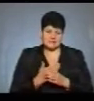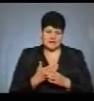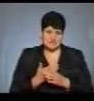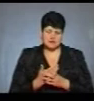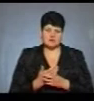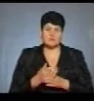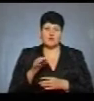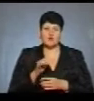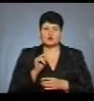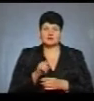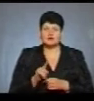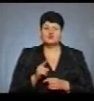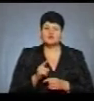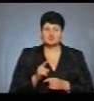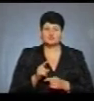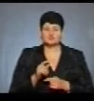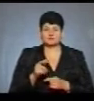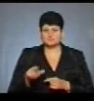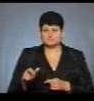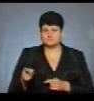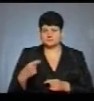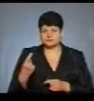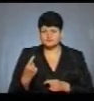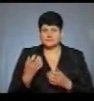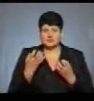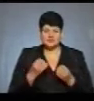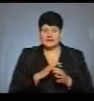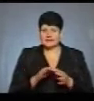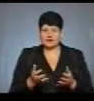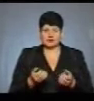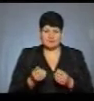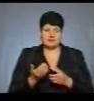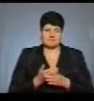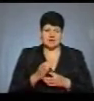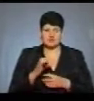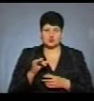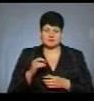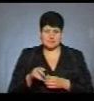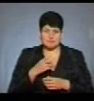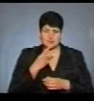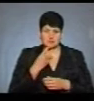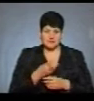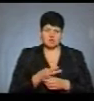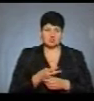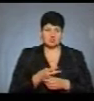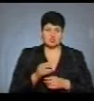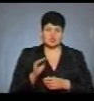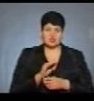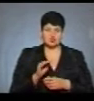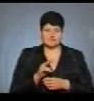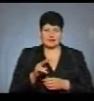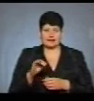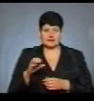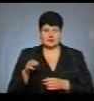те, чому жителі Тернопільщини деякі ще не отримали пільг та субсидії, які передбачені на жовтень чи